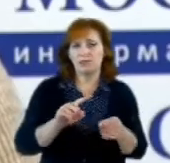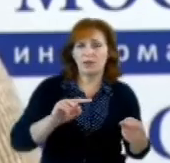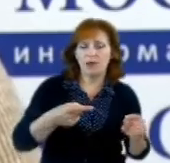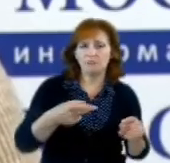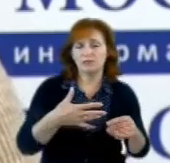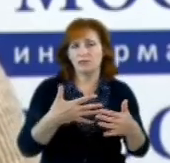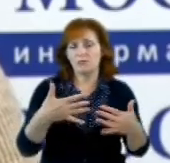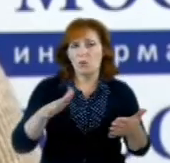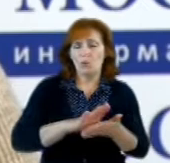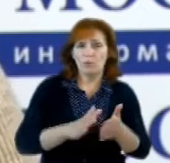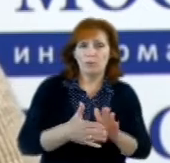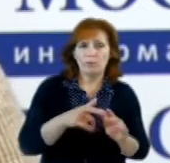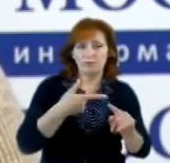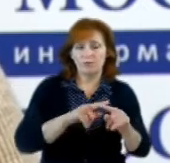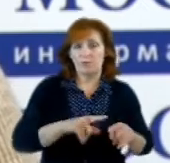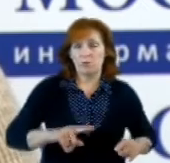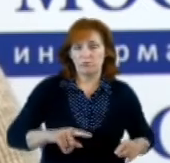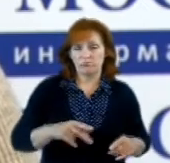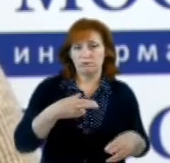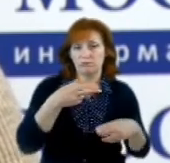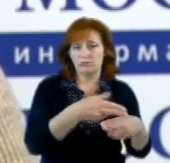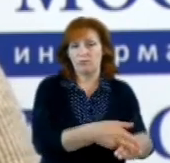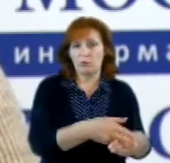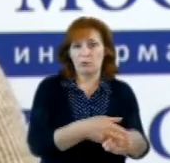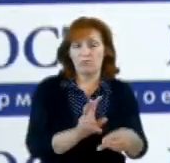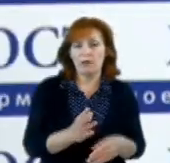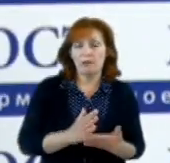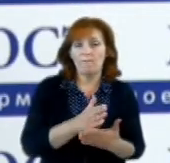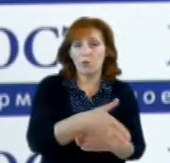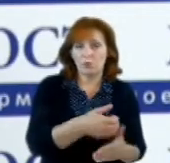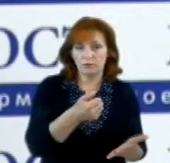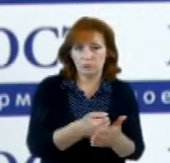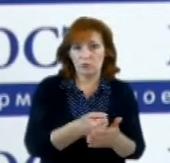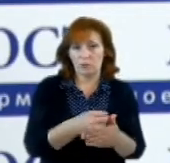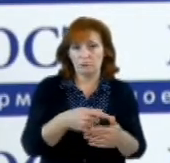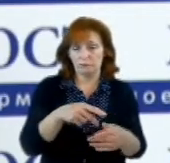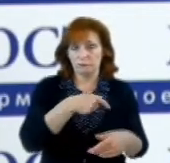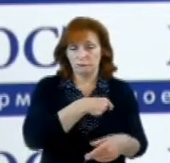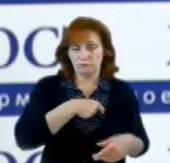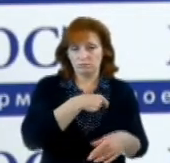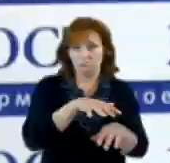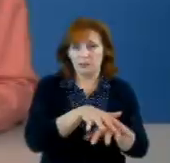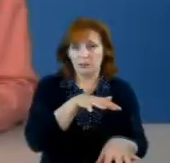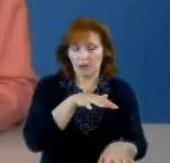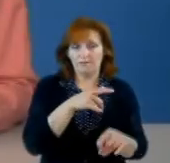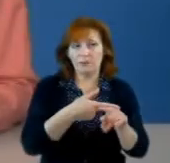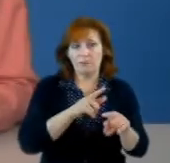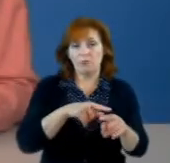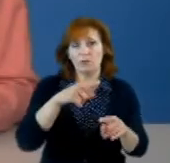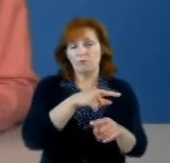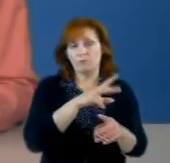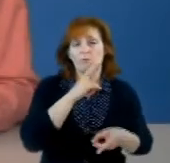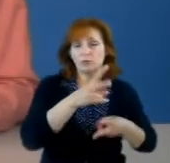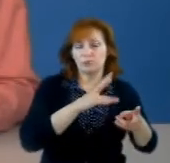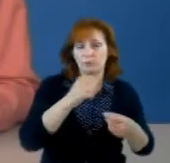активісти заблокували йому прохід до сесійної зали. Чоловік заявив, що його побили та звернувся до поліції. Згодом на своїй сторінці у